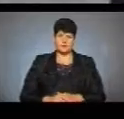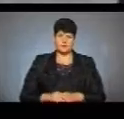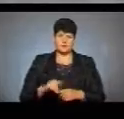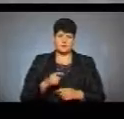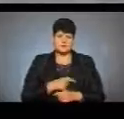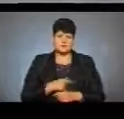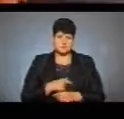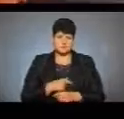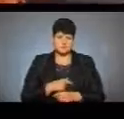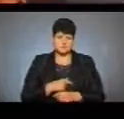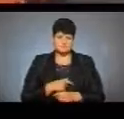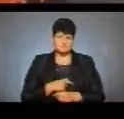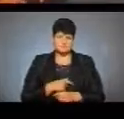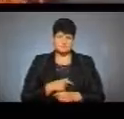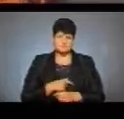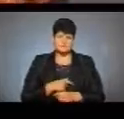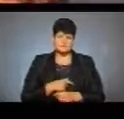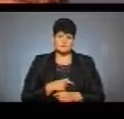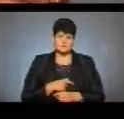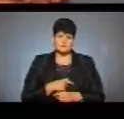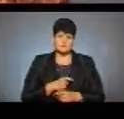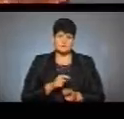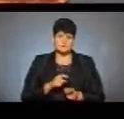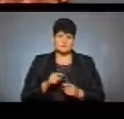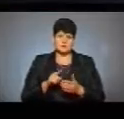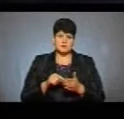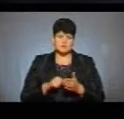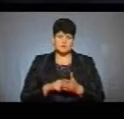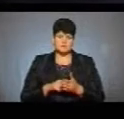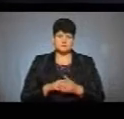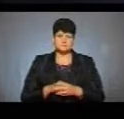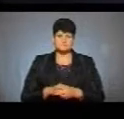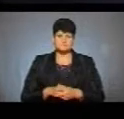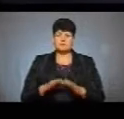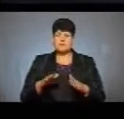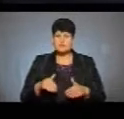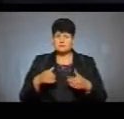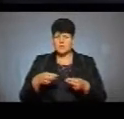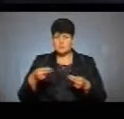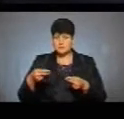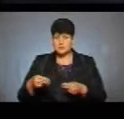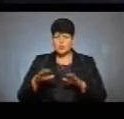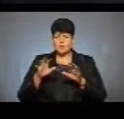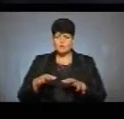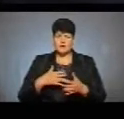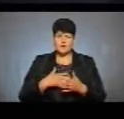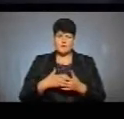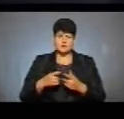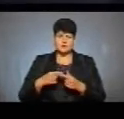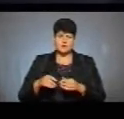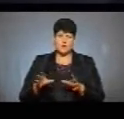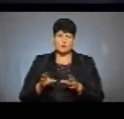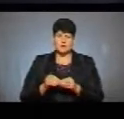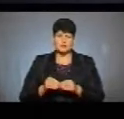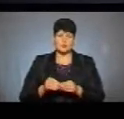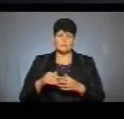депутатів, до якого також будуть запитання, коли він обіцяє. Звернення підписує голова громадської організації «Об'єднання